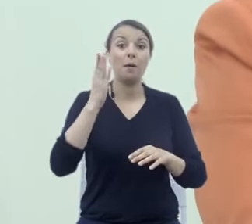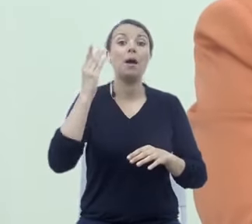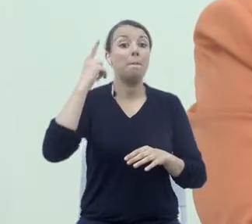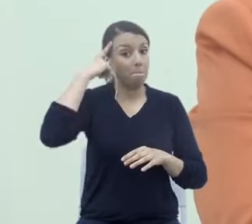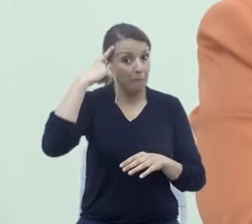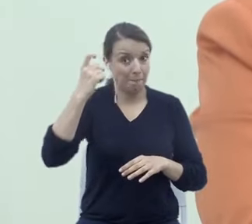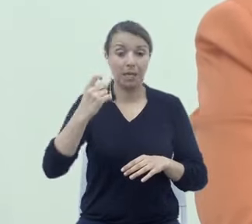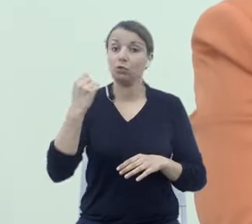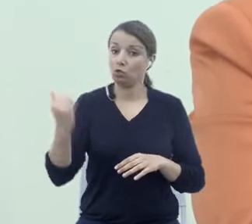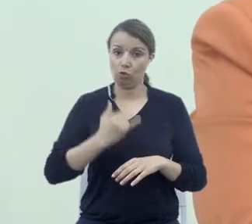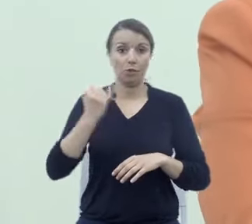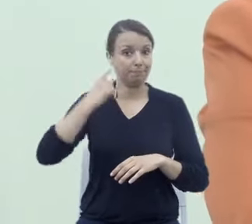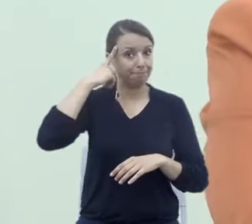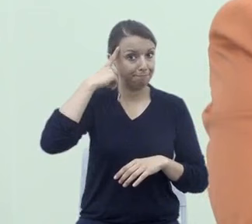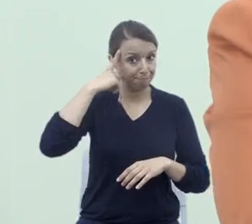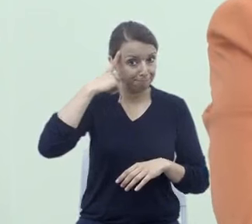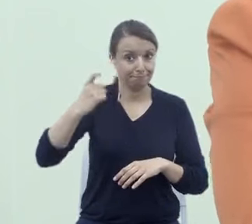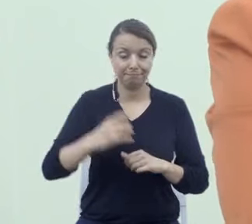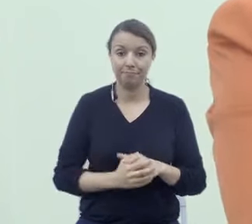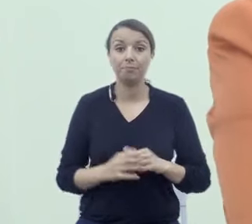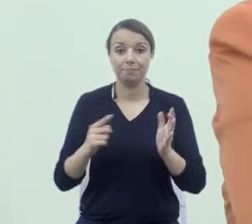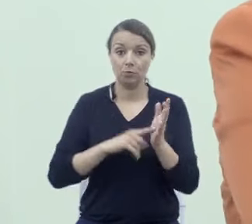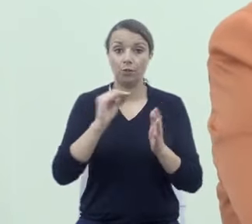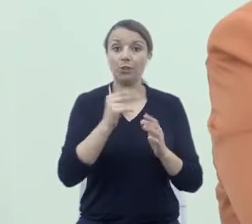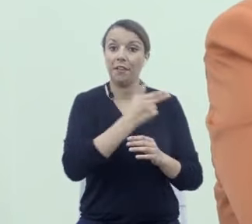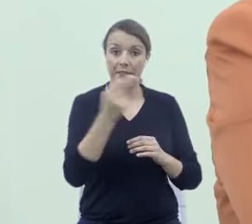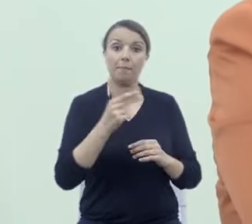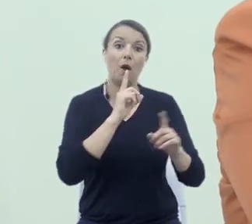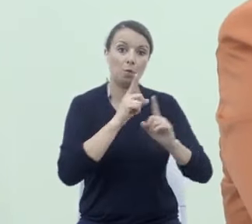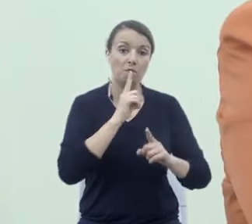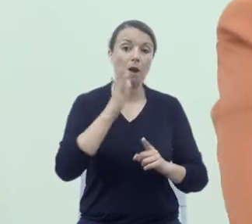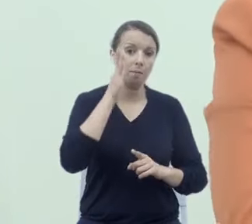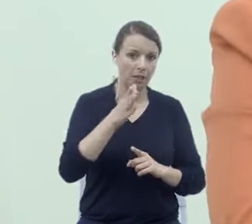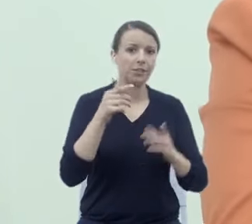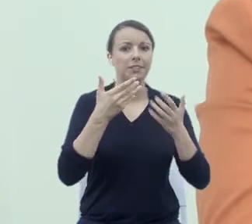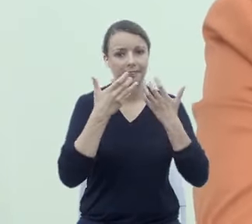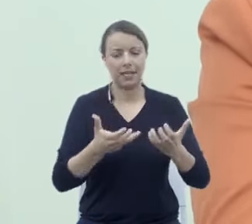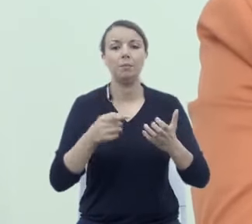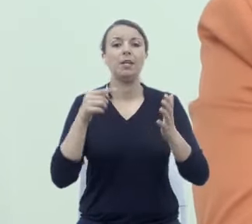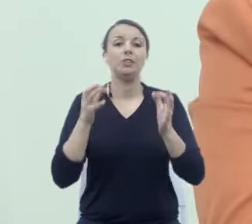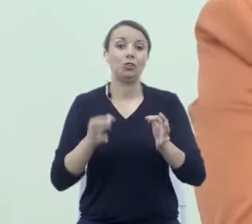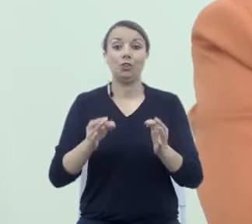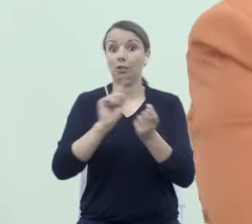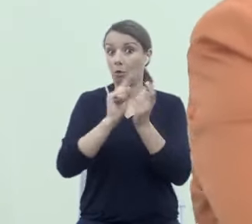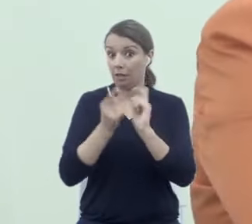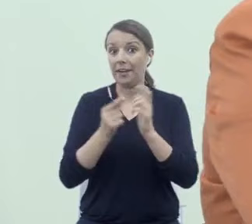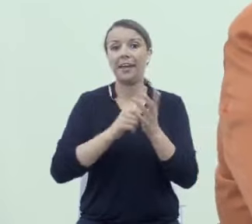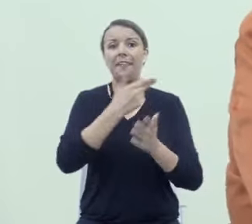proszę państwa. Do tego też przejdziemy i chcemy poświęcić temu znaczną część naszego